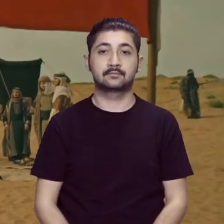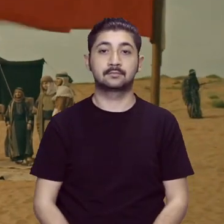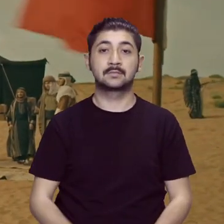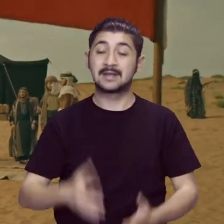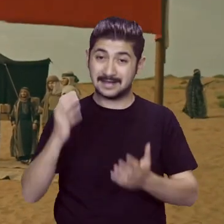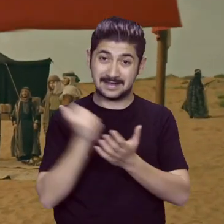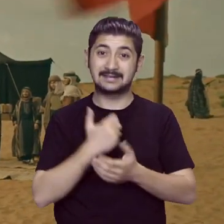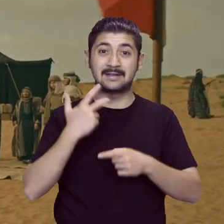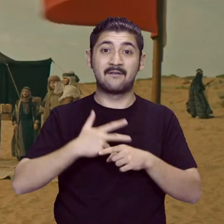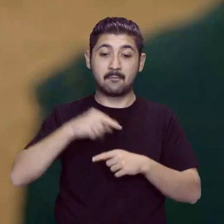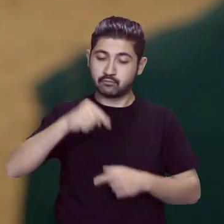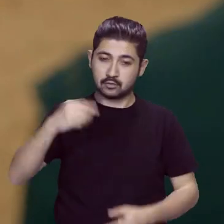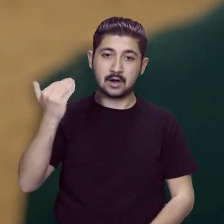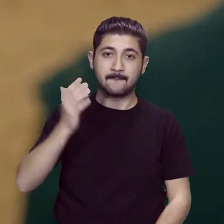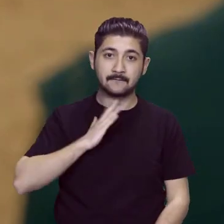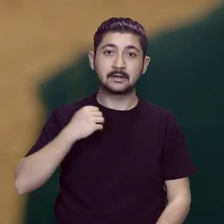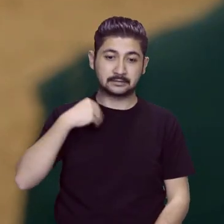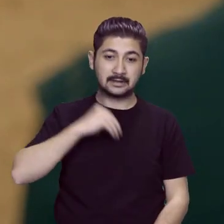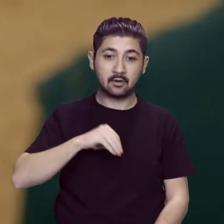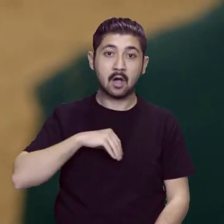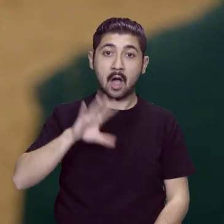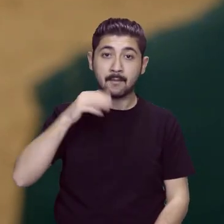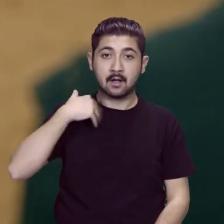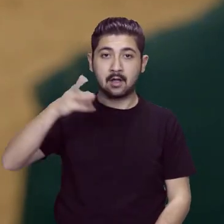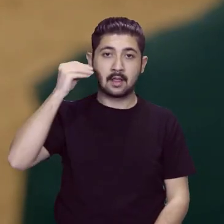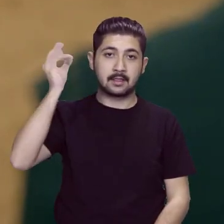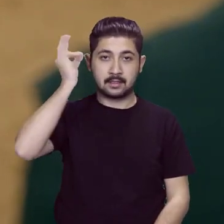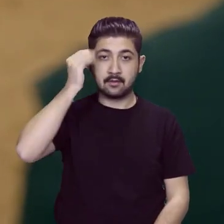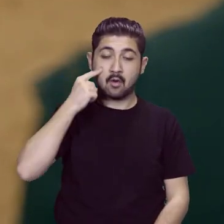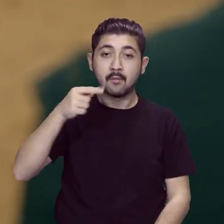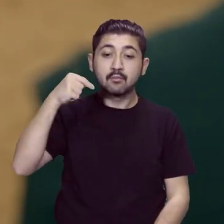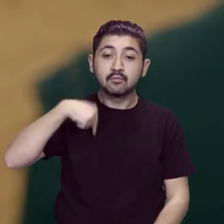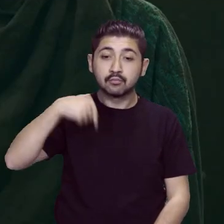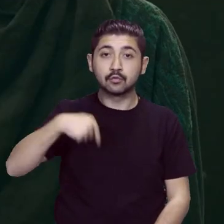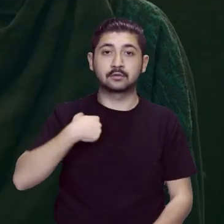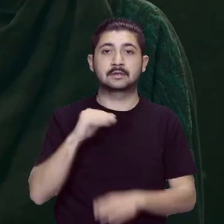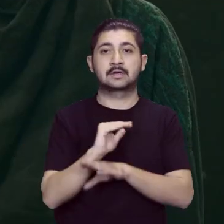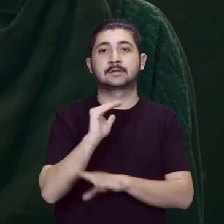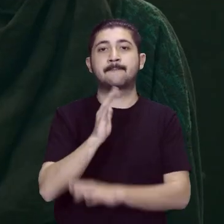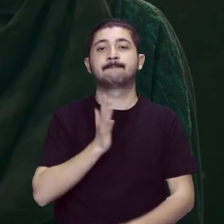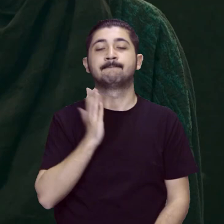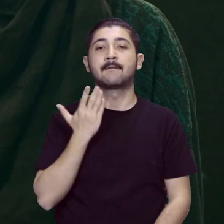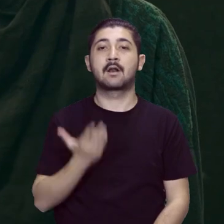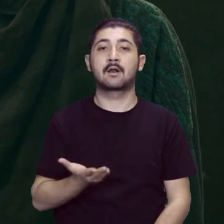Zafer bugün gelecek sanırdım. Lakin anladım ki biz bugünü yaşayanız.